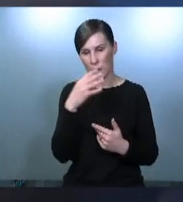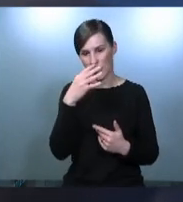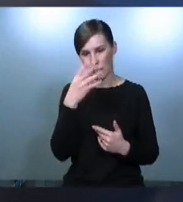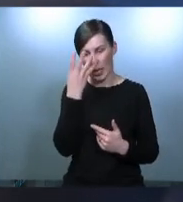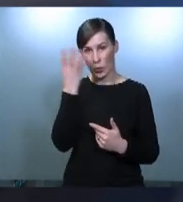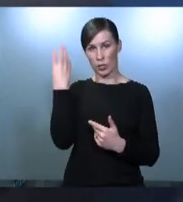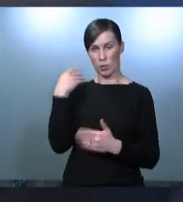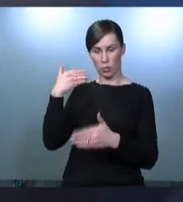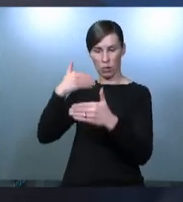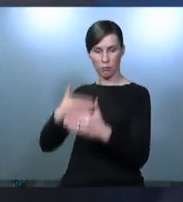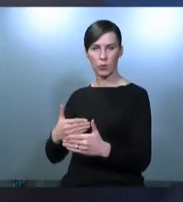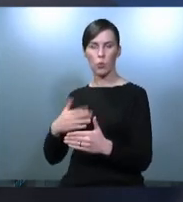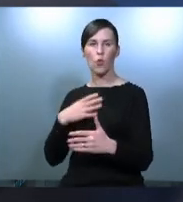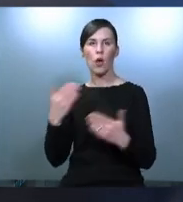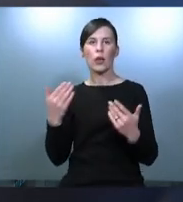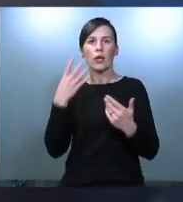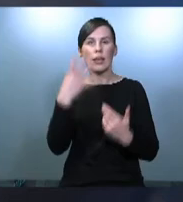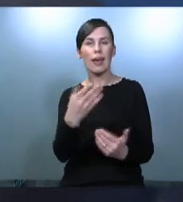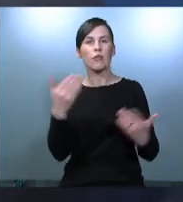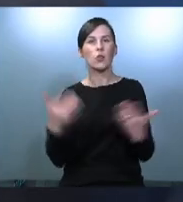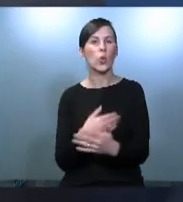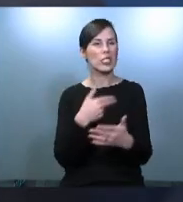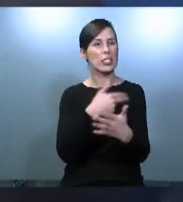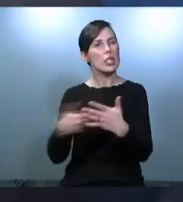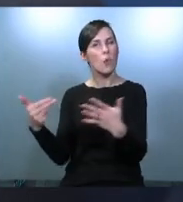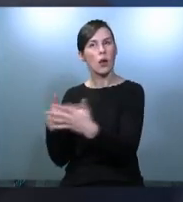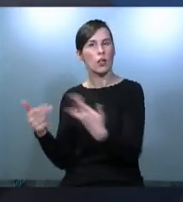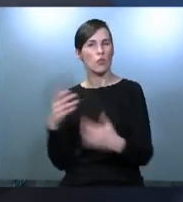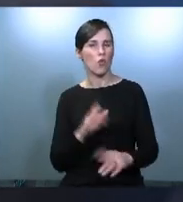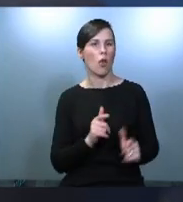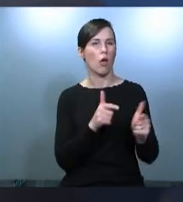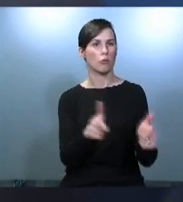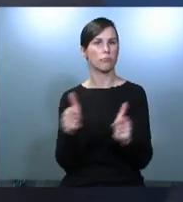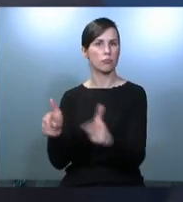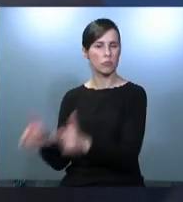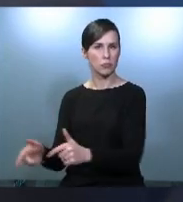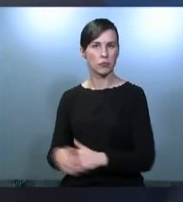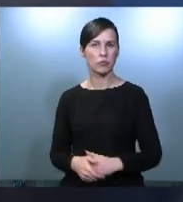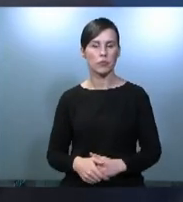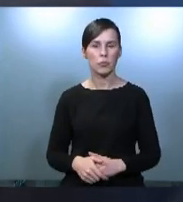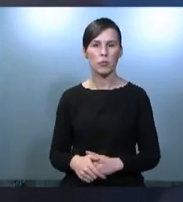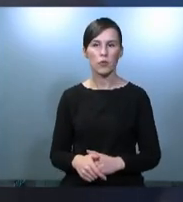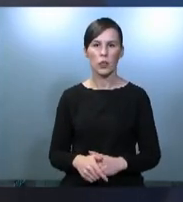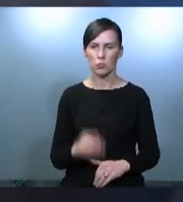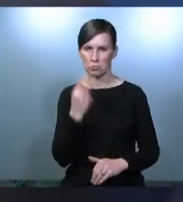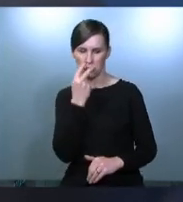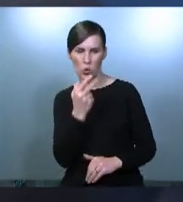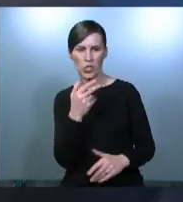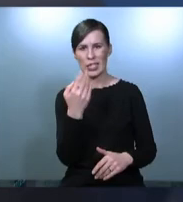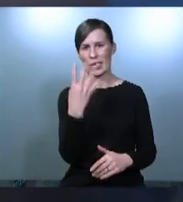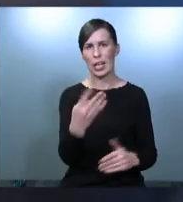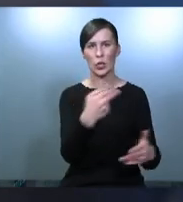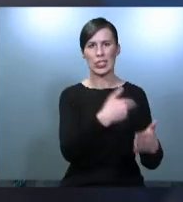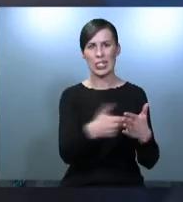4 metus atėjo 4 naujos įmonės. Tai aš kaip tik pasižiūrėjau, ten maždaug bus investuota tos 4 įmonės beveik